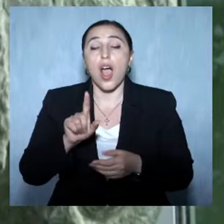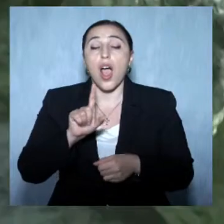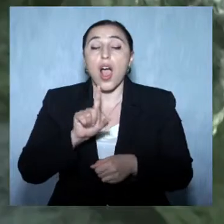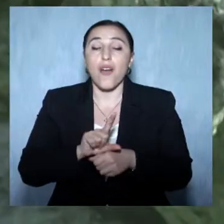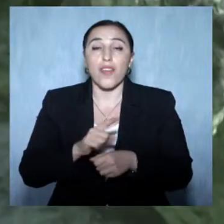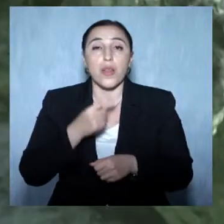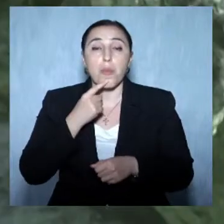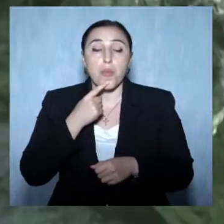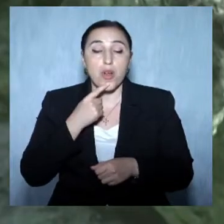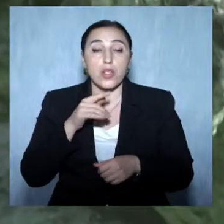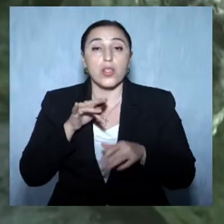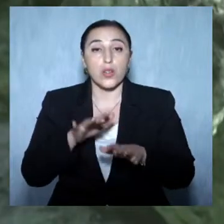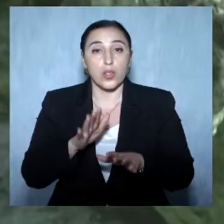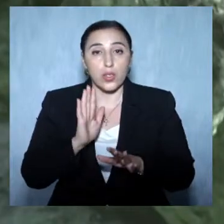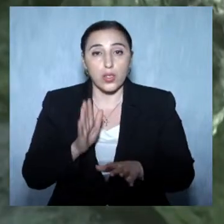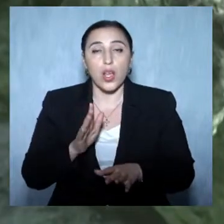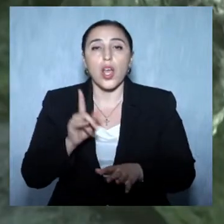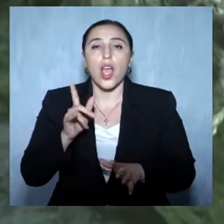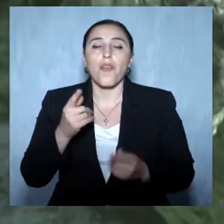ընթացագարգ, սակայն